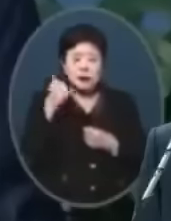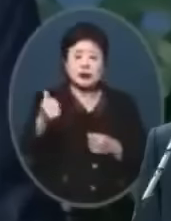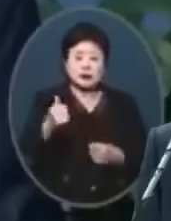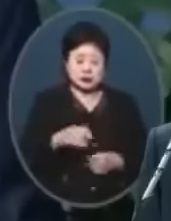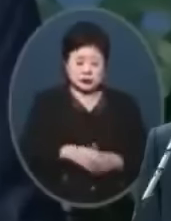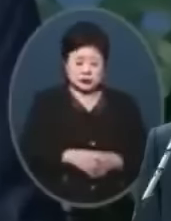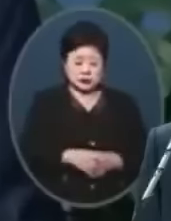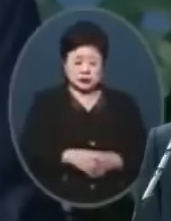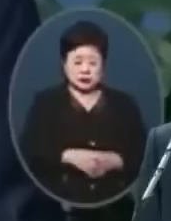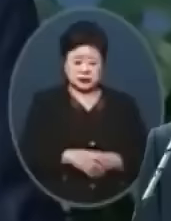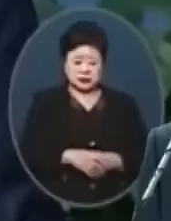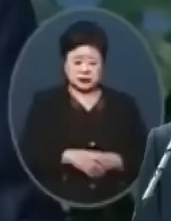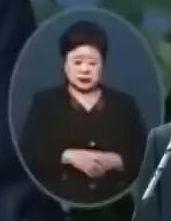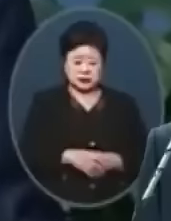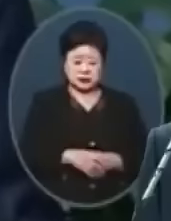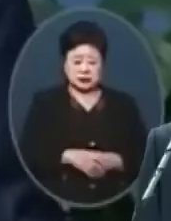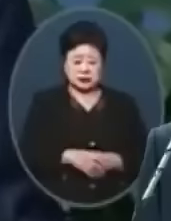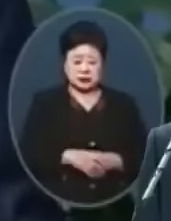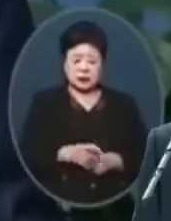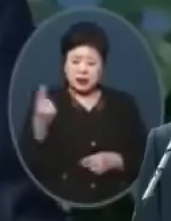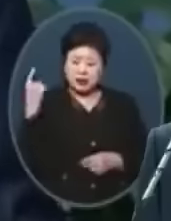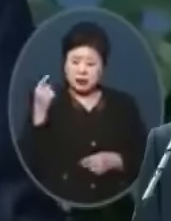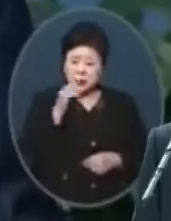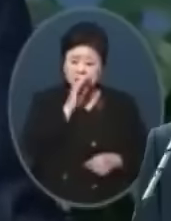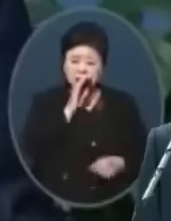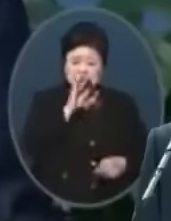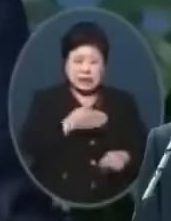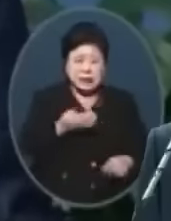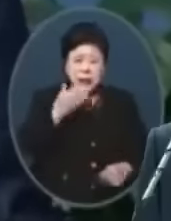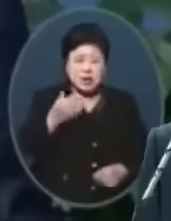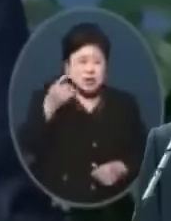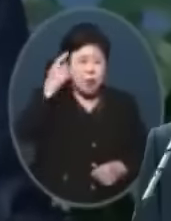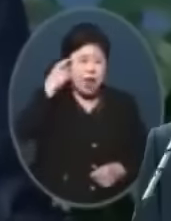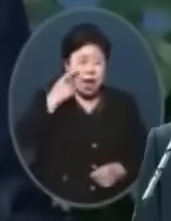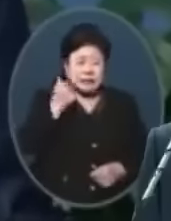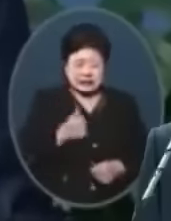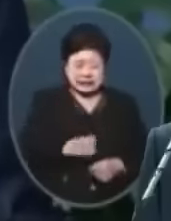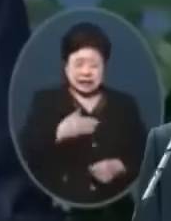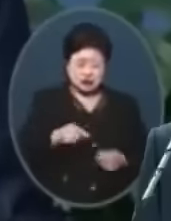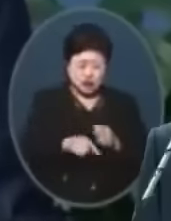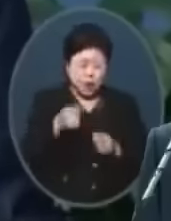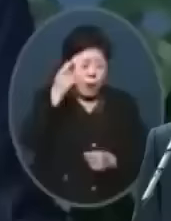아버지 어제 무엇을 잘못 잡셨습니까?